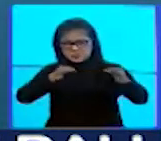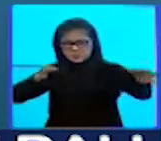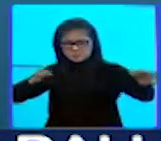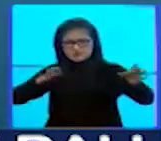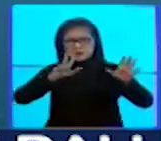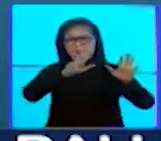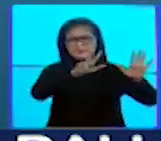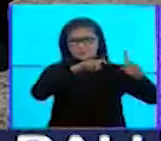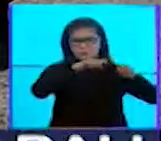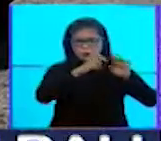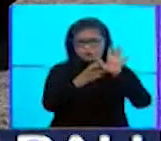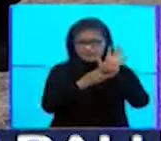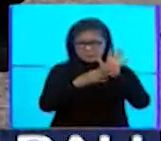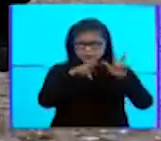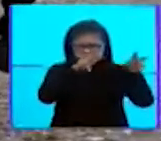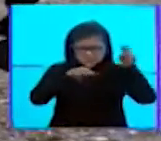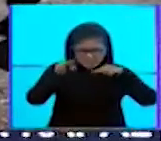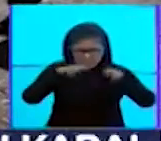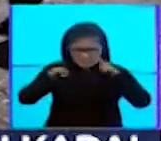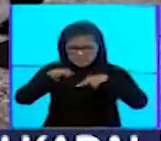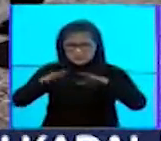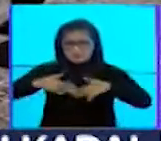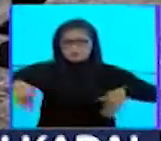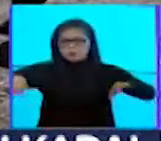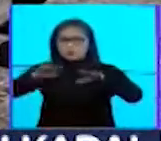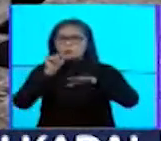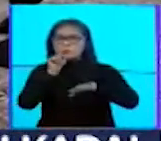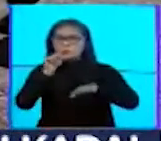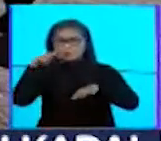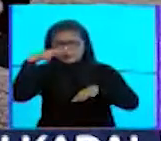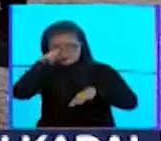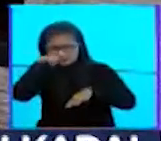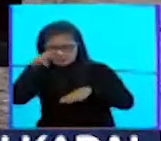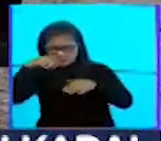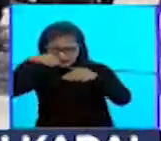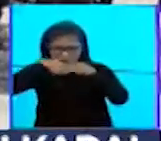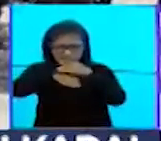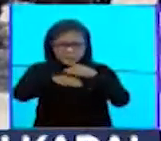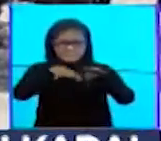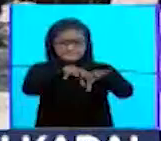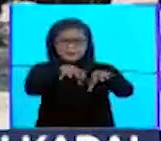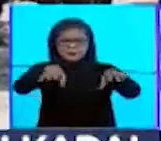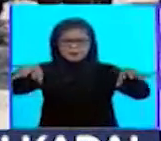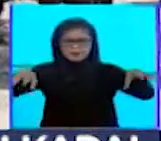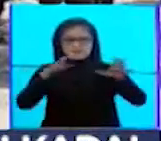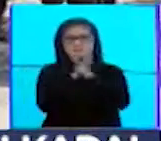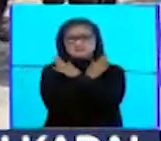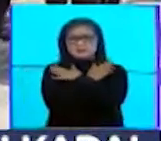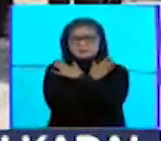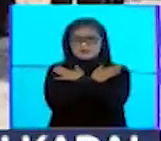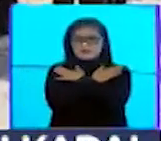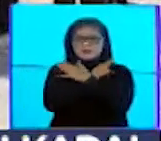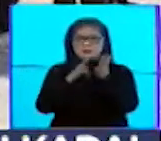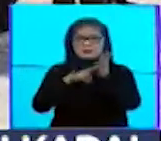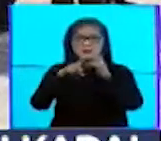Patroli gabungan ini ditugaskan untuk mencari bagian-bagian kapal selam dan jenazah awak KRI Nanggala 402. Jika tim